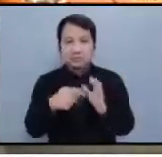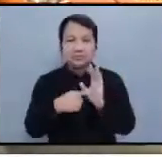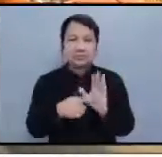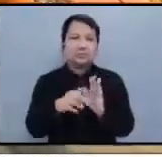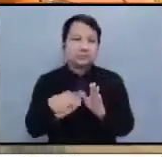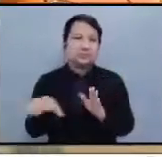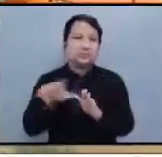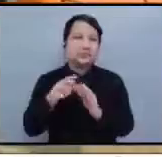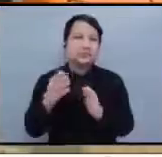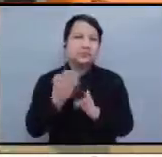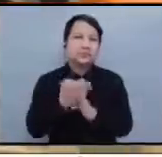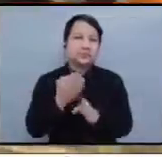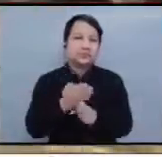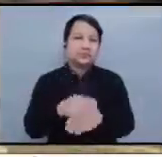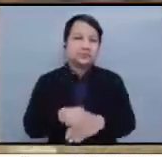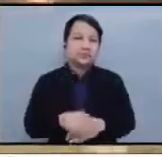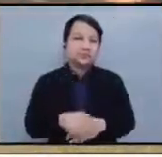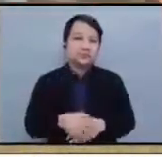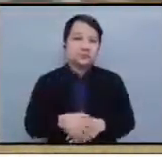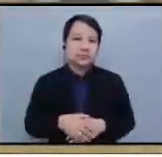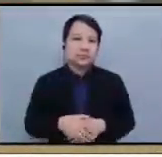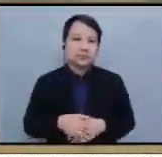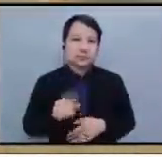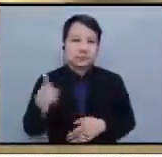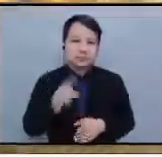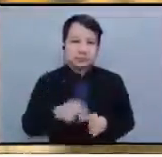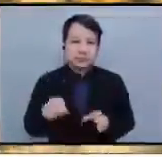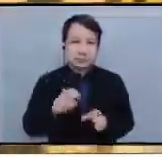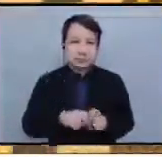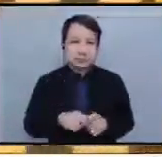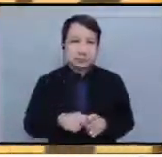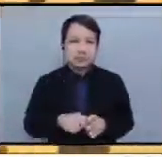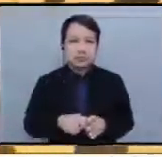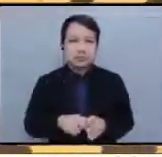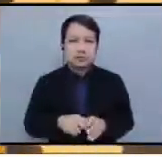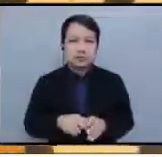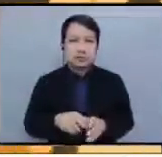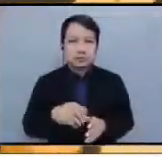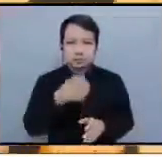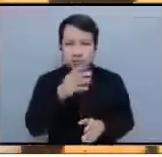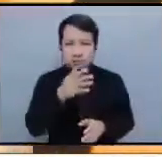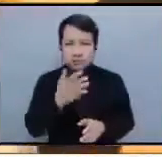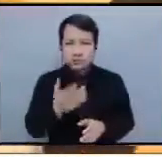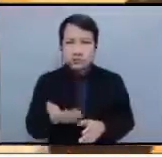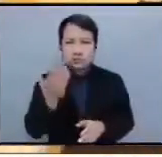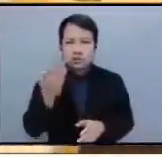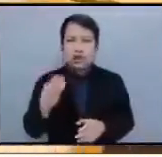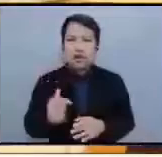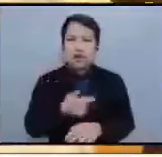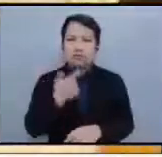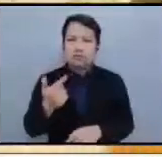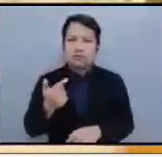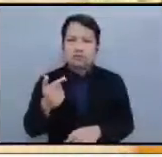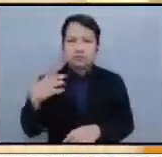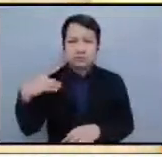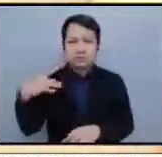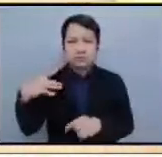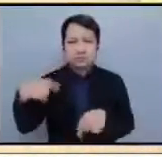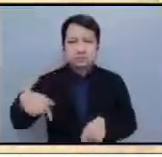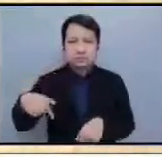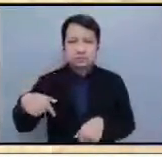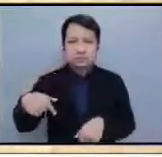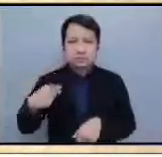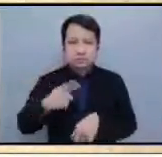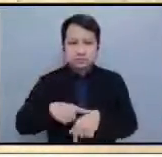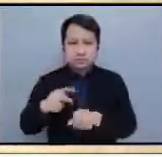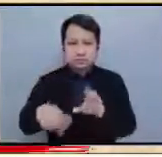nangyayari ngayon. Try natin kumausap na isang pasahero. Nay, magandang umaga po. Gaano po nakakatagal yung hinihintay niyong oras bago